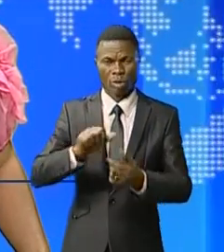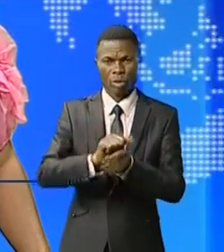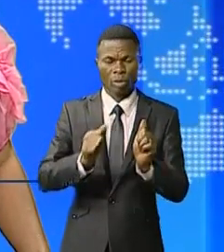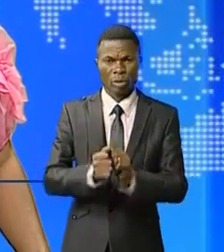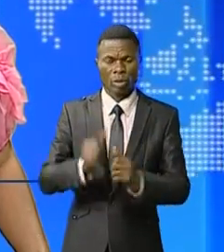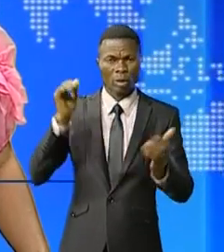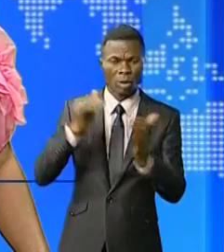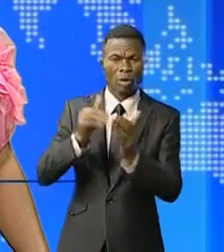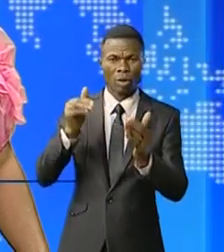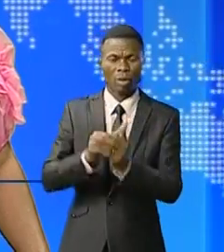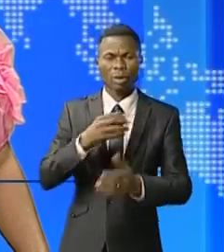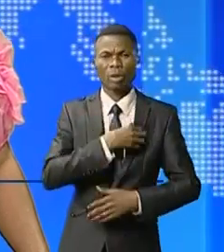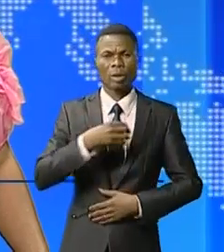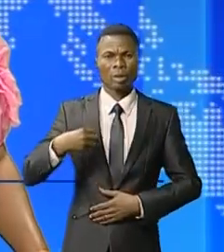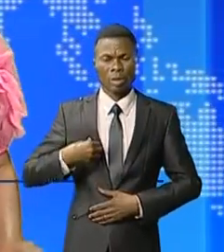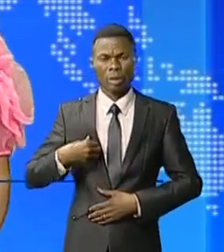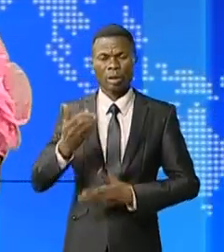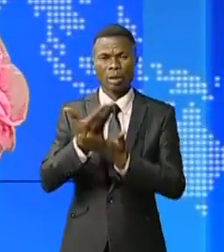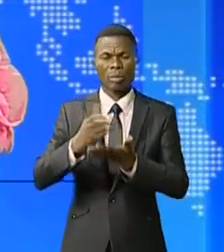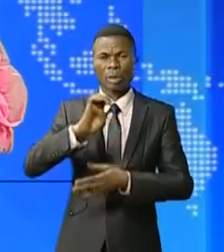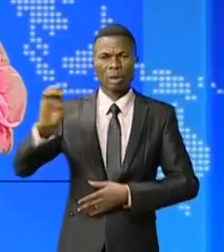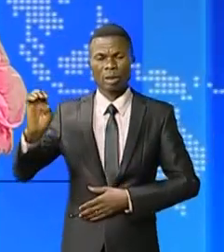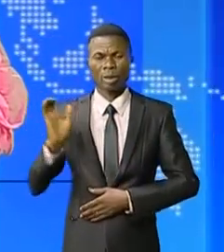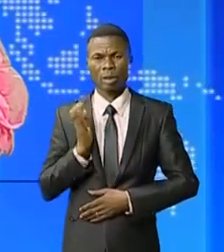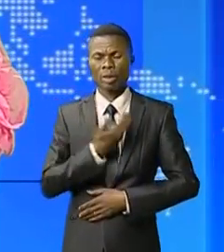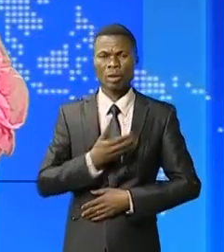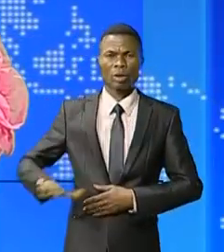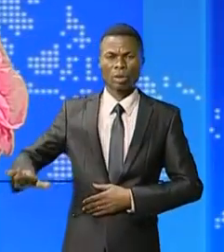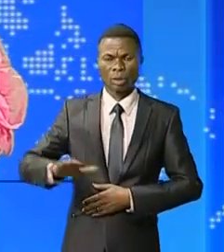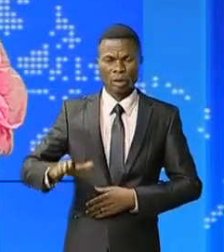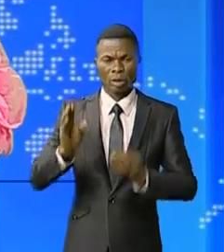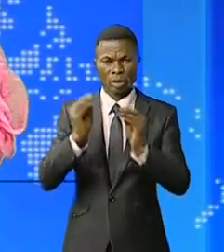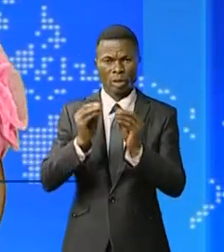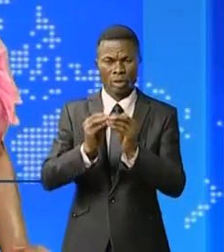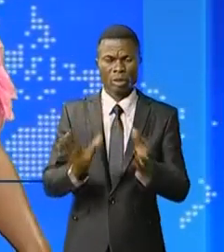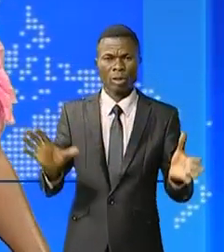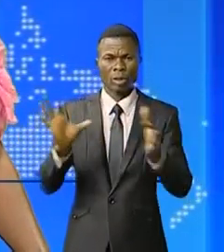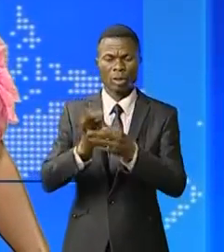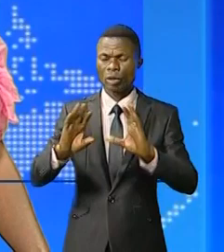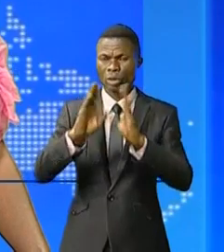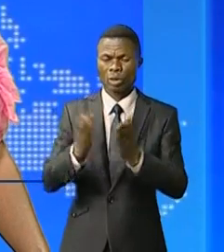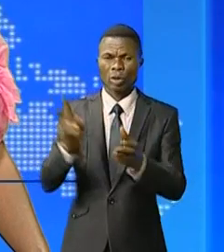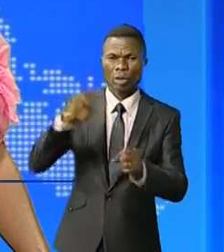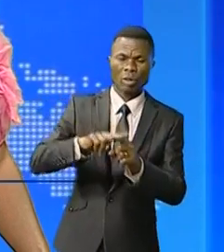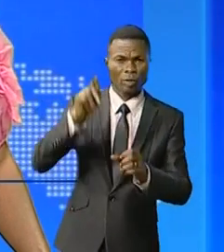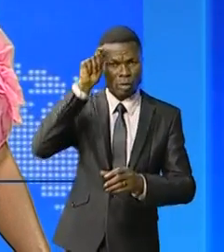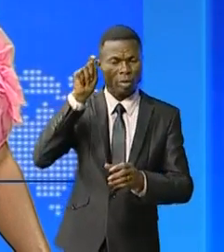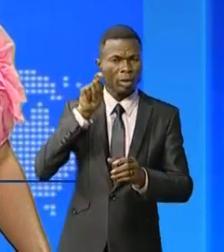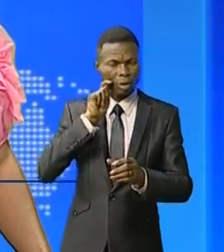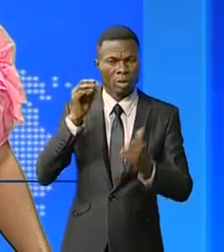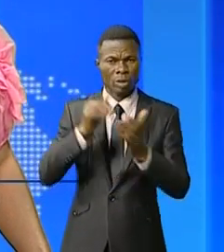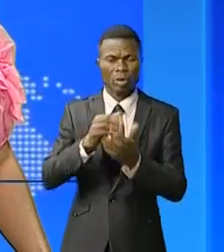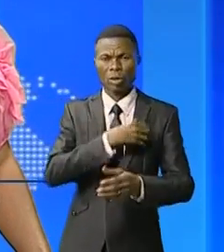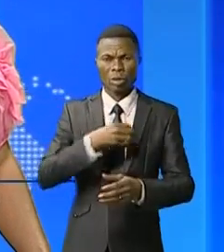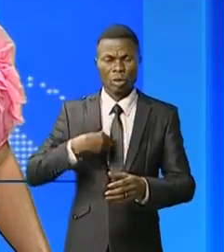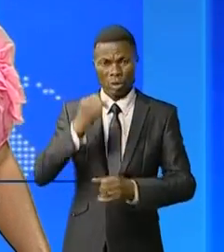atrocités commises à l'endroit des femmes dans la partie est du pays. La table ronde inclusive sur les violences sexuelles basées sur le genre vient